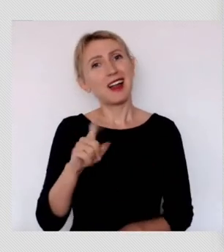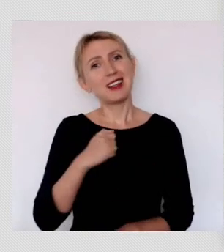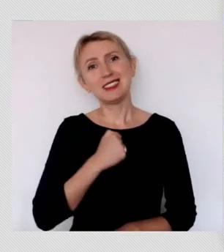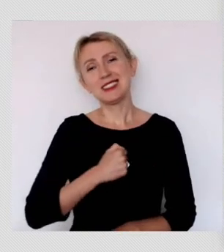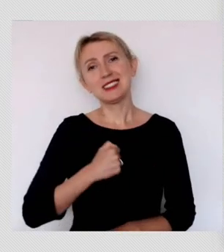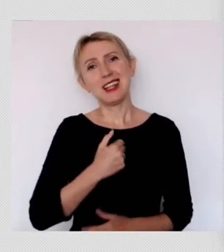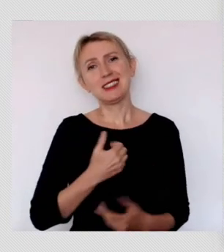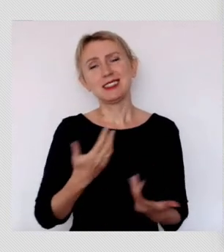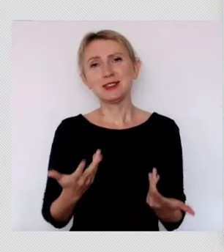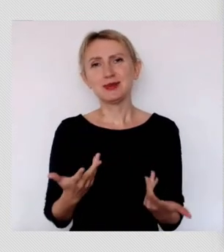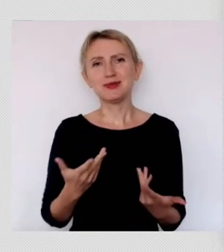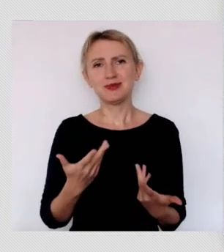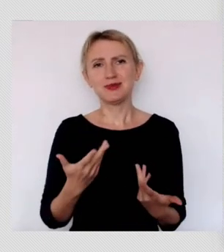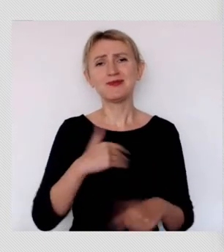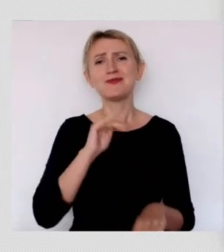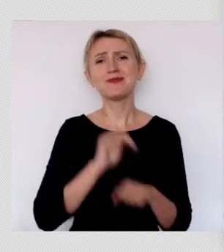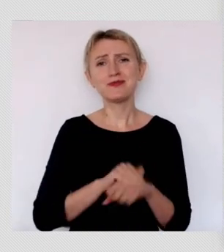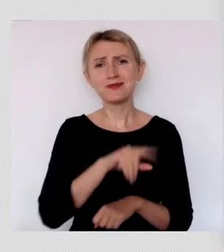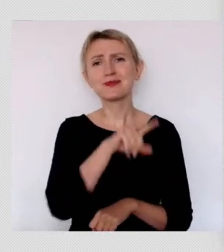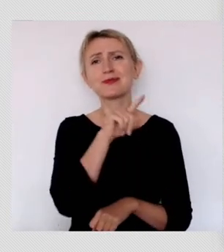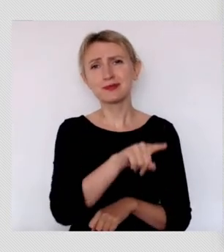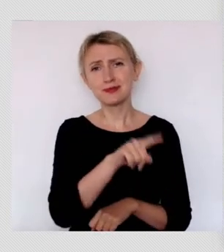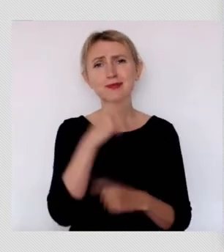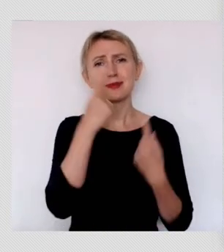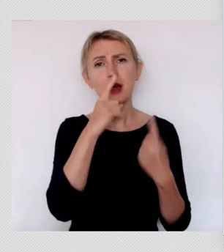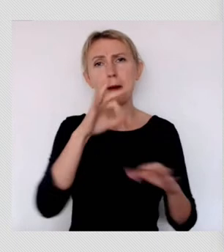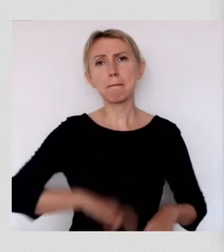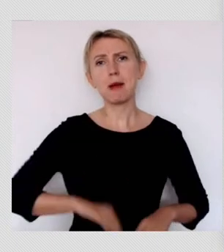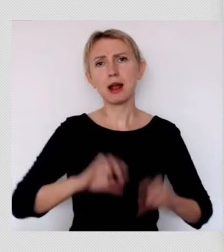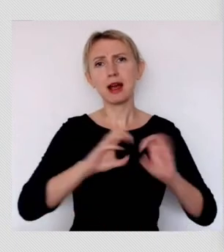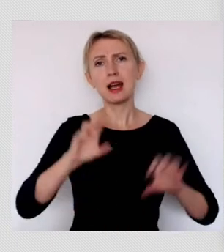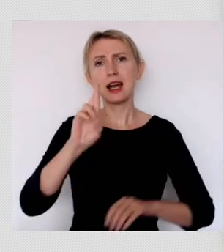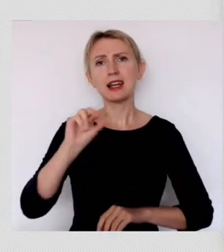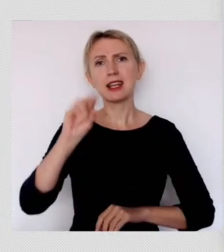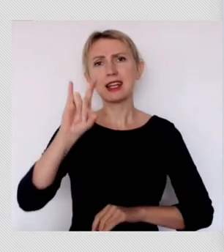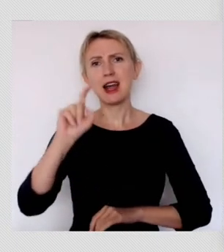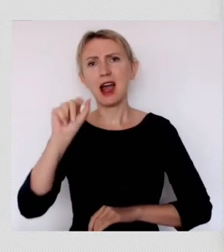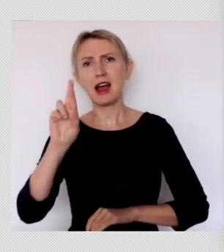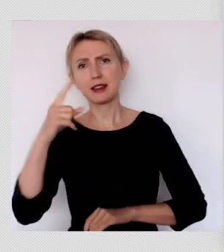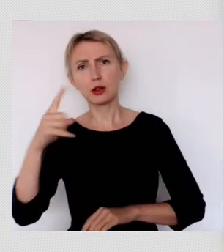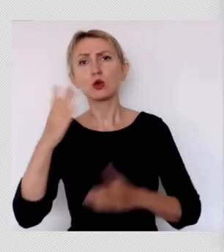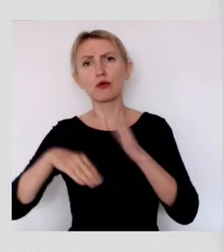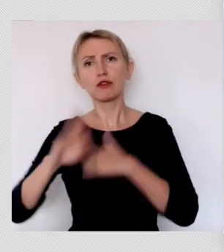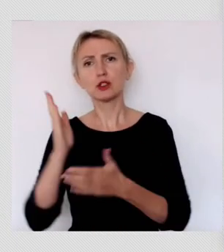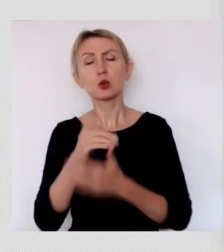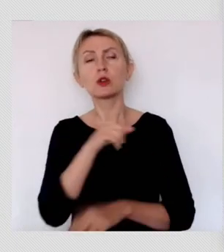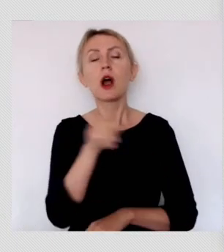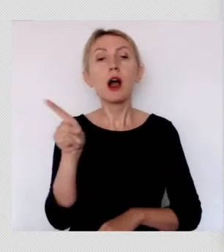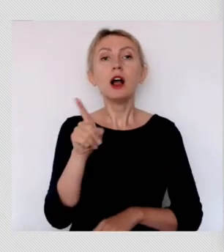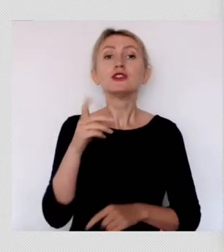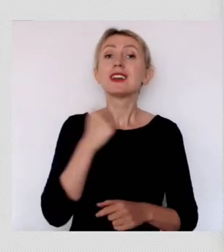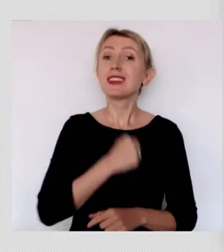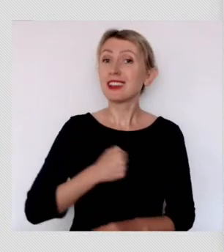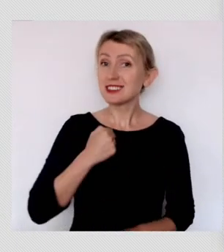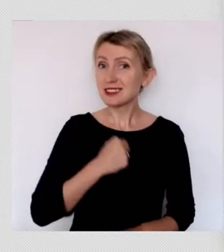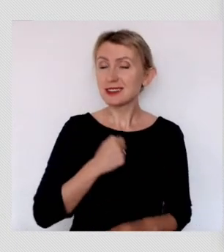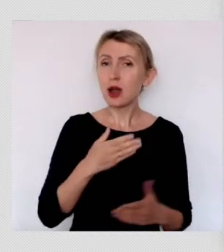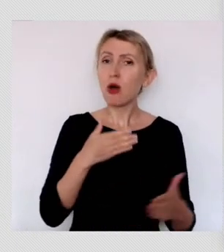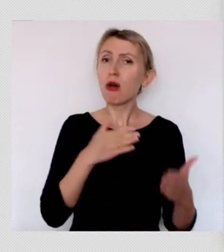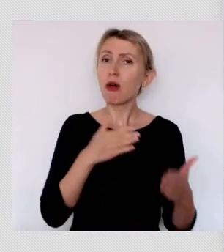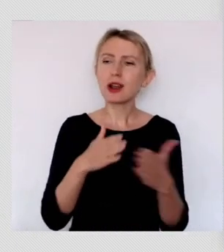rozciągłością podzielam tutaj pogląd pana profesora Rycharda, który wyszedł, że niestety te